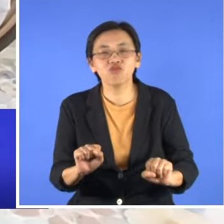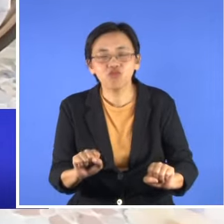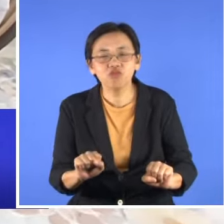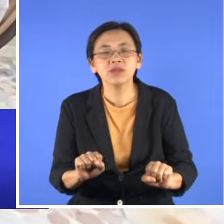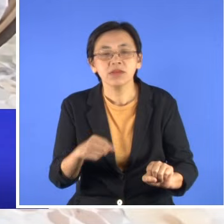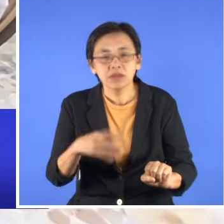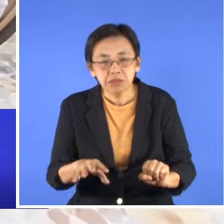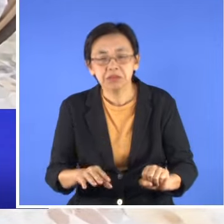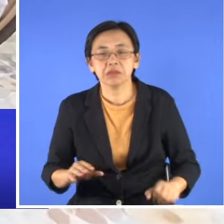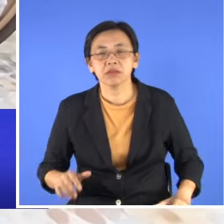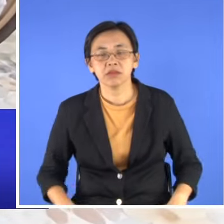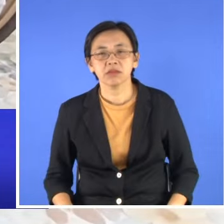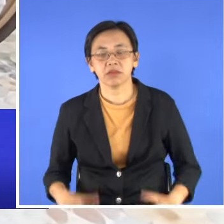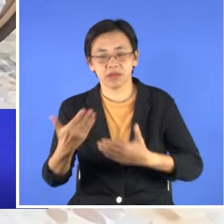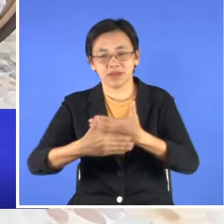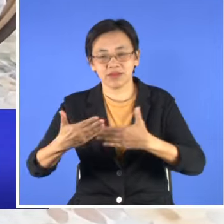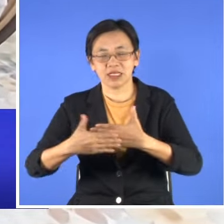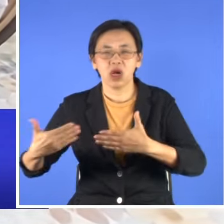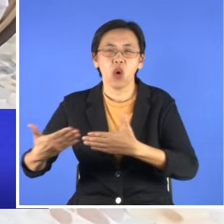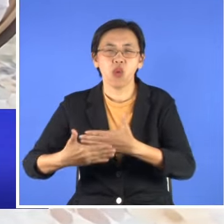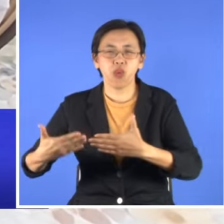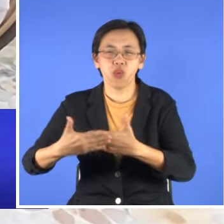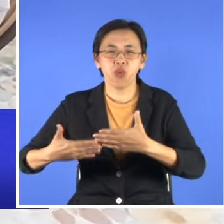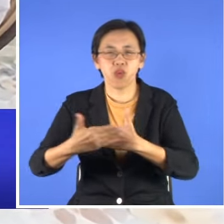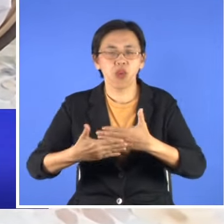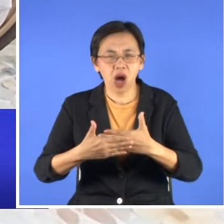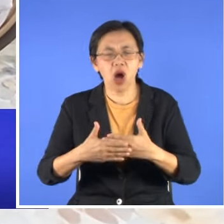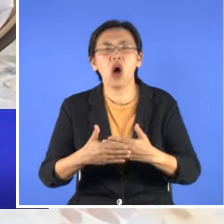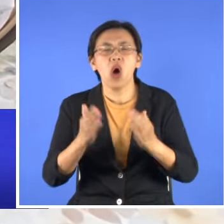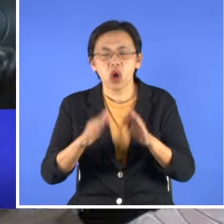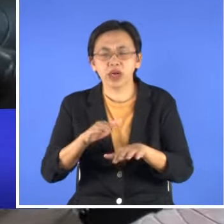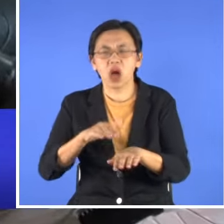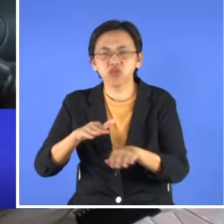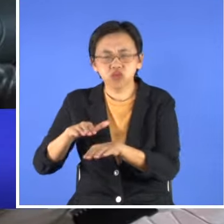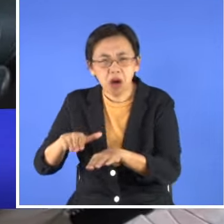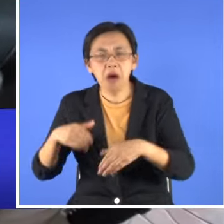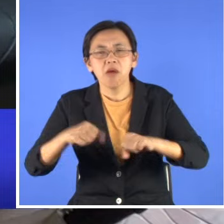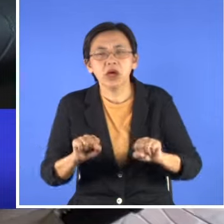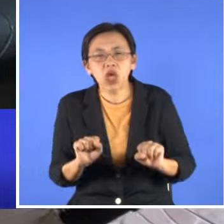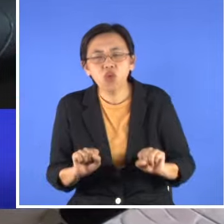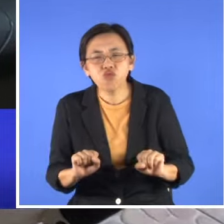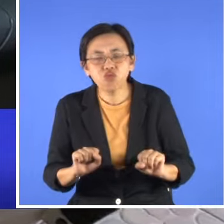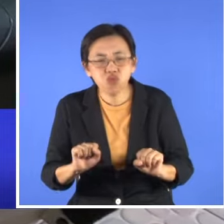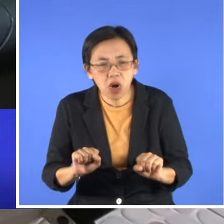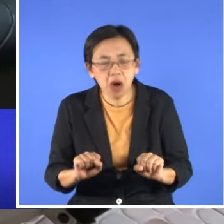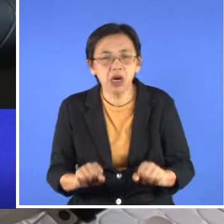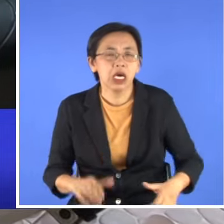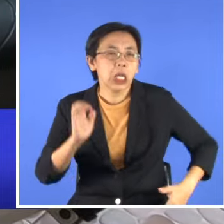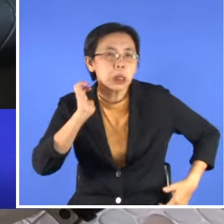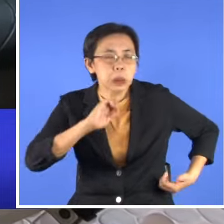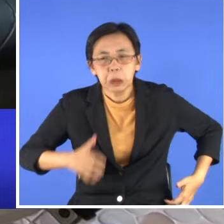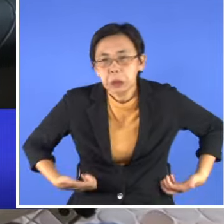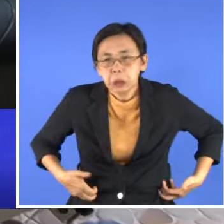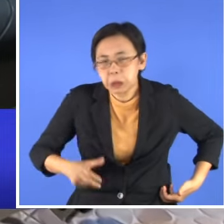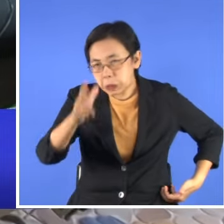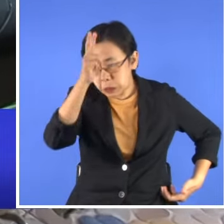เนี่ยเป็นจังหวะที่มีขบวนรถไฟเนี่ยจะแล่นผ่านพอดีการจราจรก็คับข้างก็ต้องชะลอรถมอเตอร์ไซค์มีลิงตัวนึงเข้าใจว่าน่าจะเป็นหัวโจก